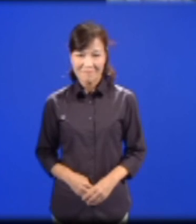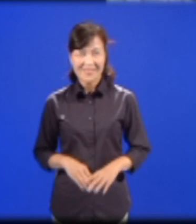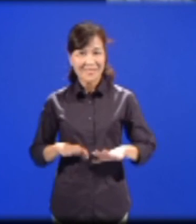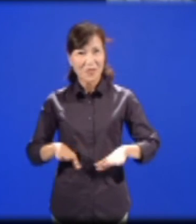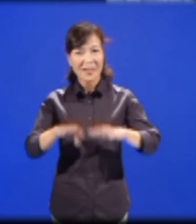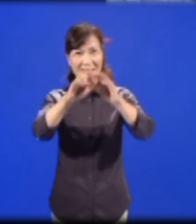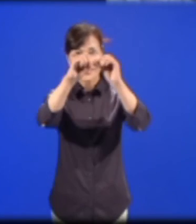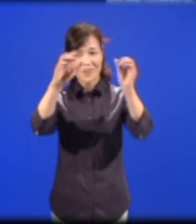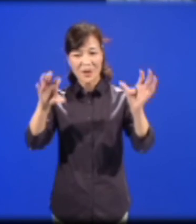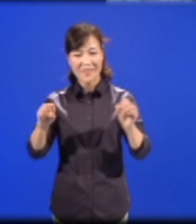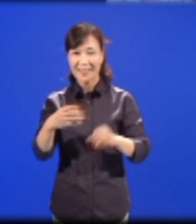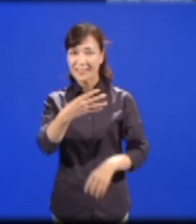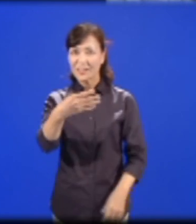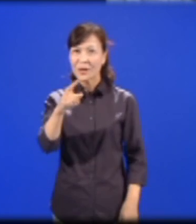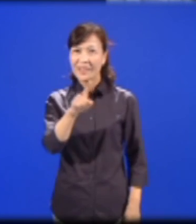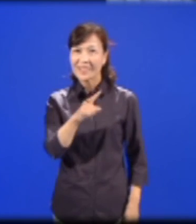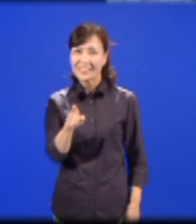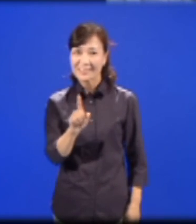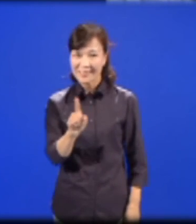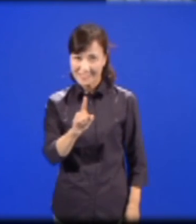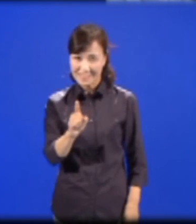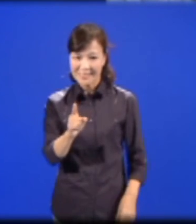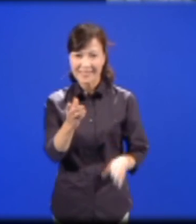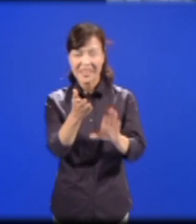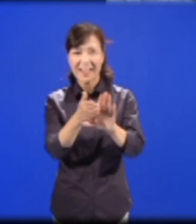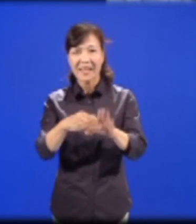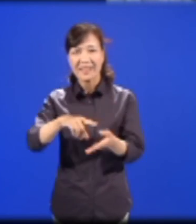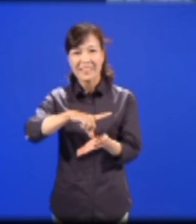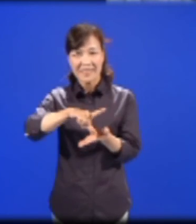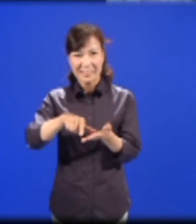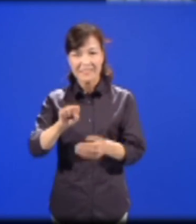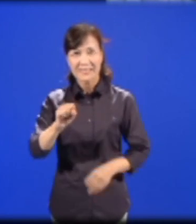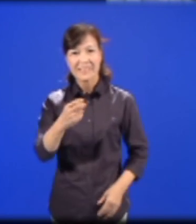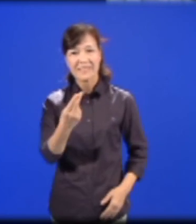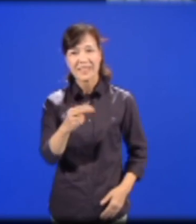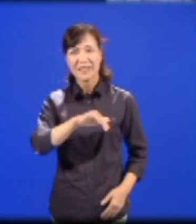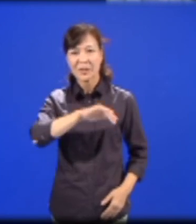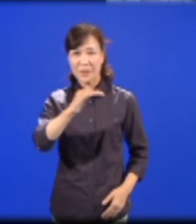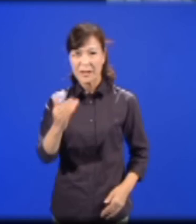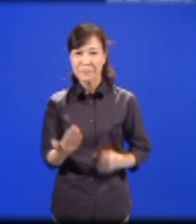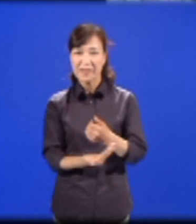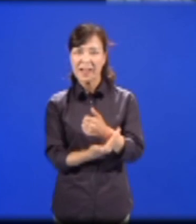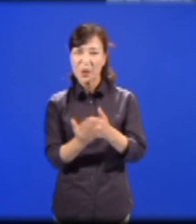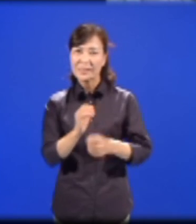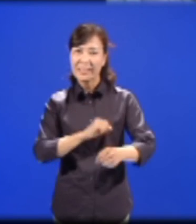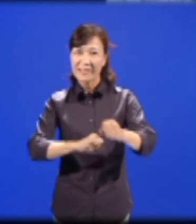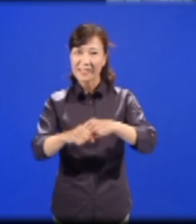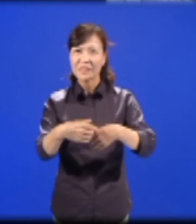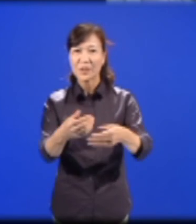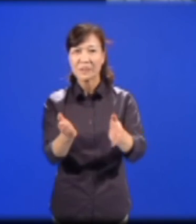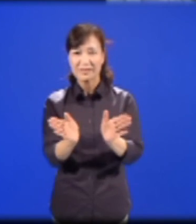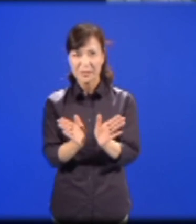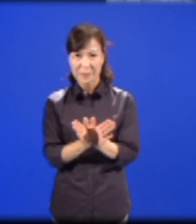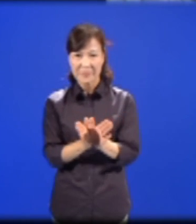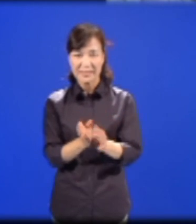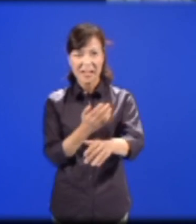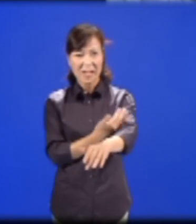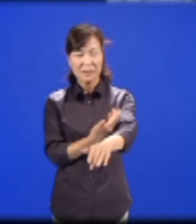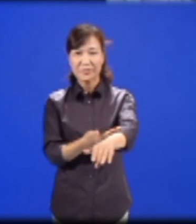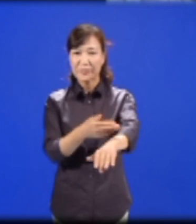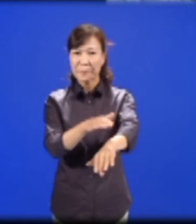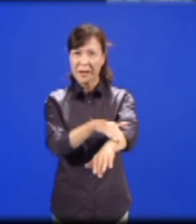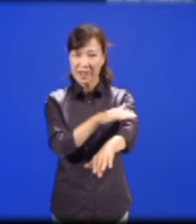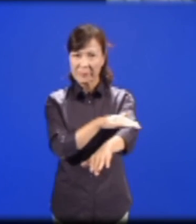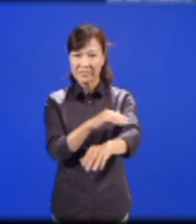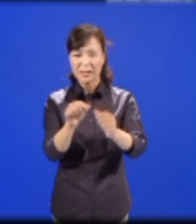今回のきらり四日市人は、阿賀田地区で里山の保全活動に取り組んでいるグリーンパーク岡山